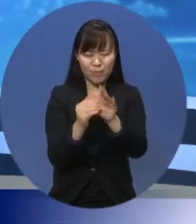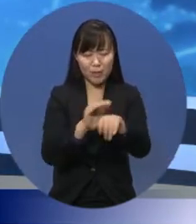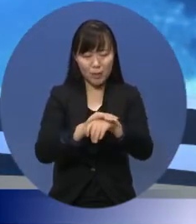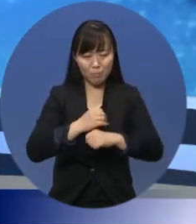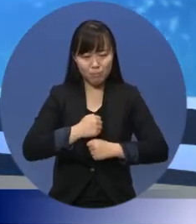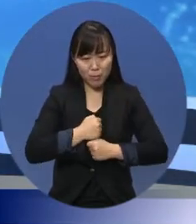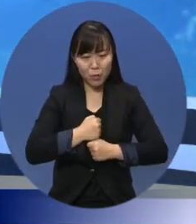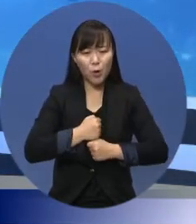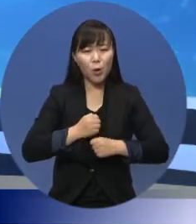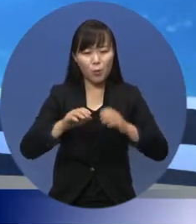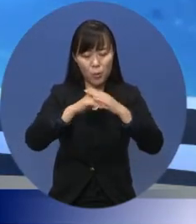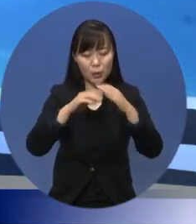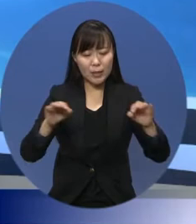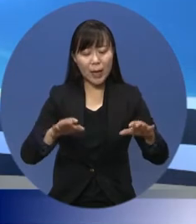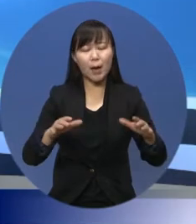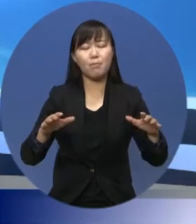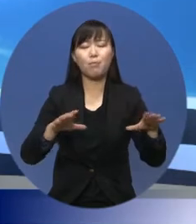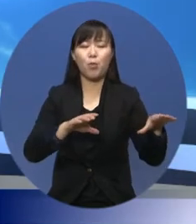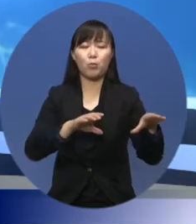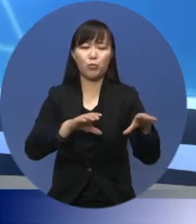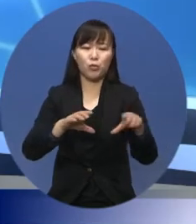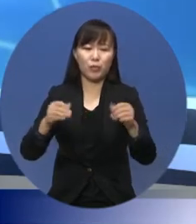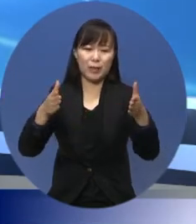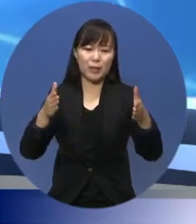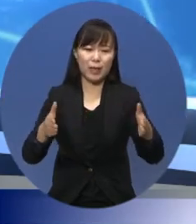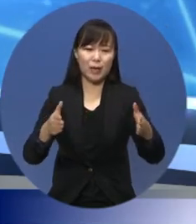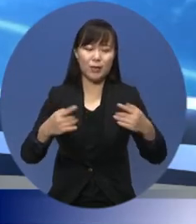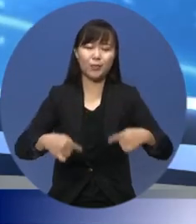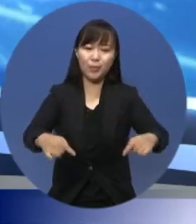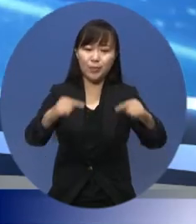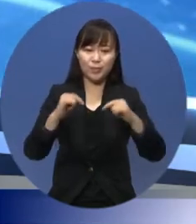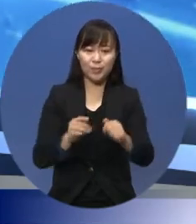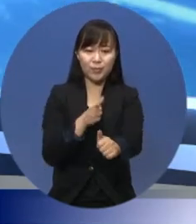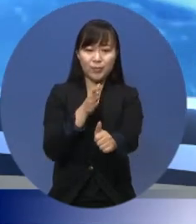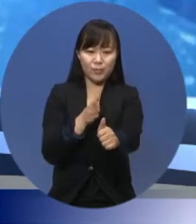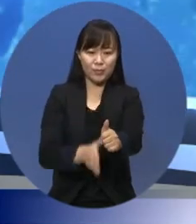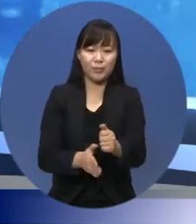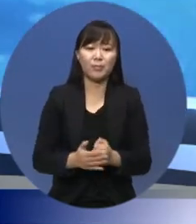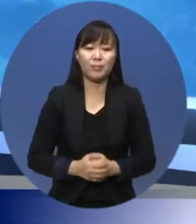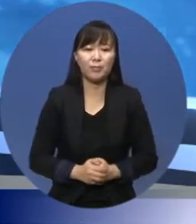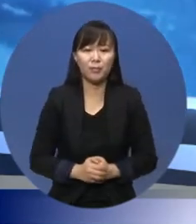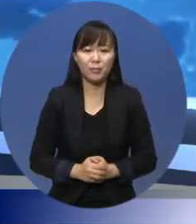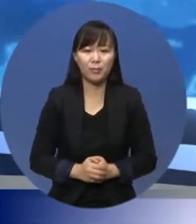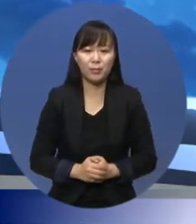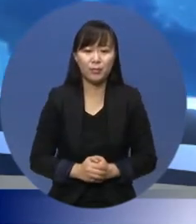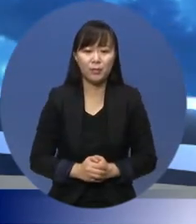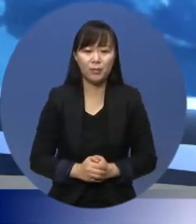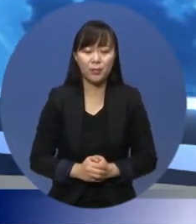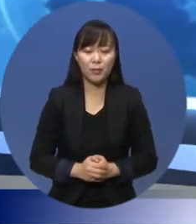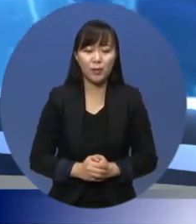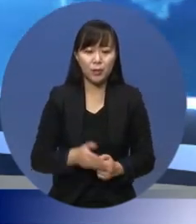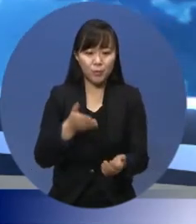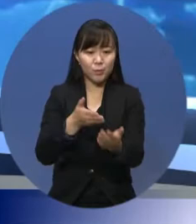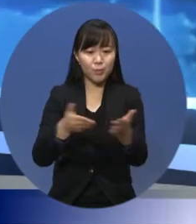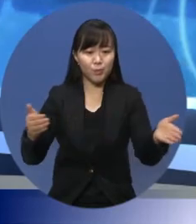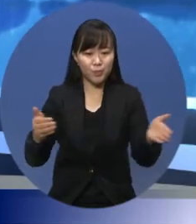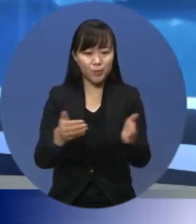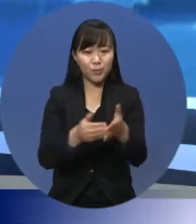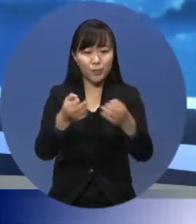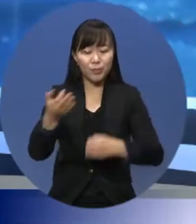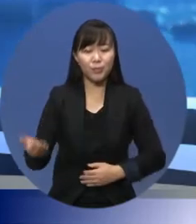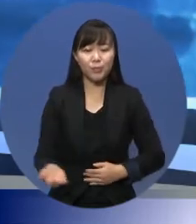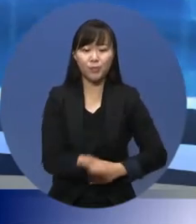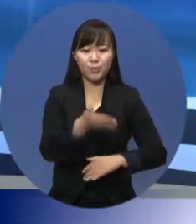등 모두가 잠깐 멈춤 기간에 적극 동참해 주시기를 당부드립니다. 이상 복지TV 뉴스를